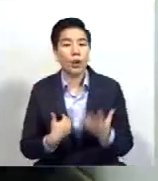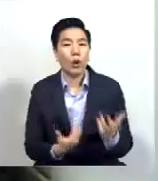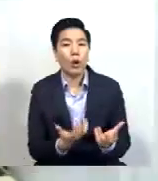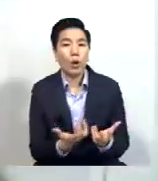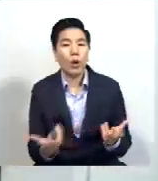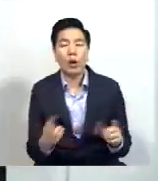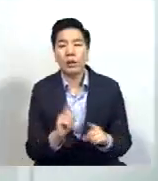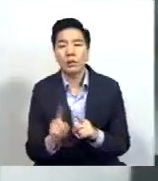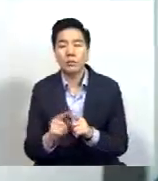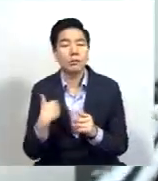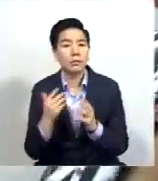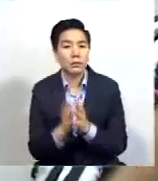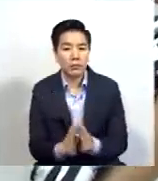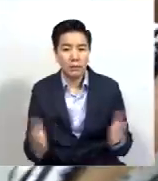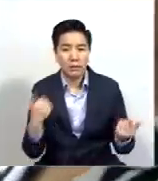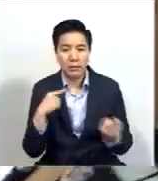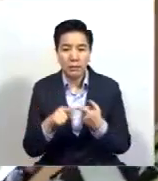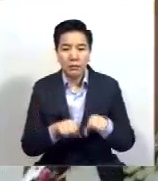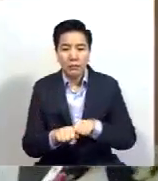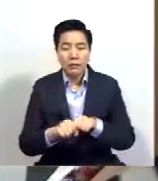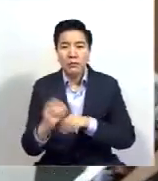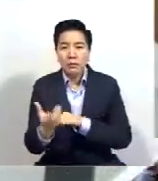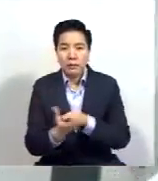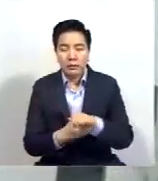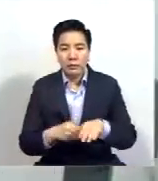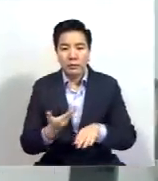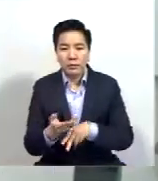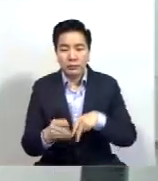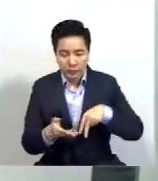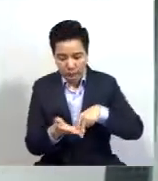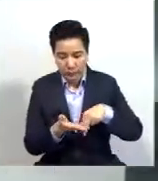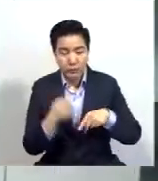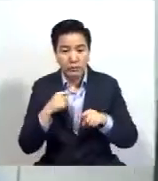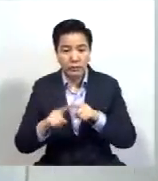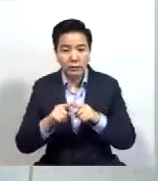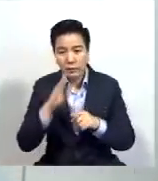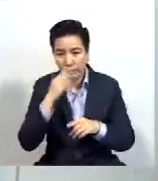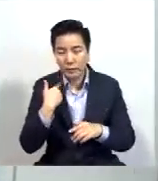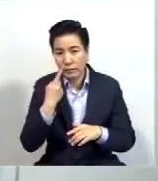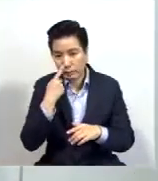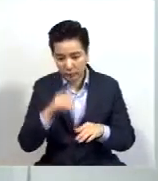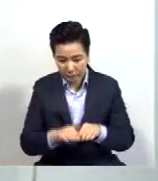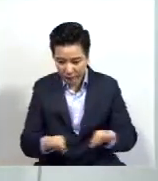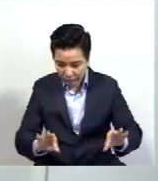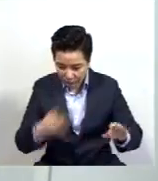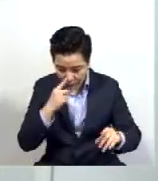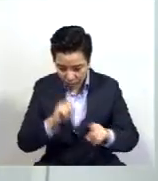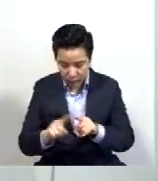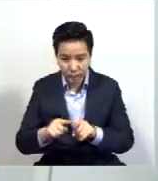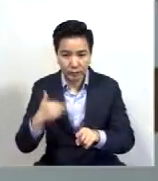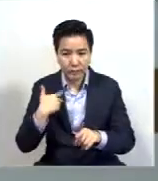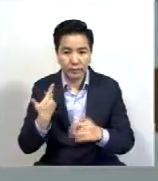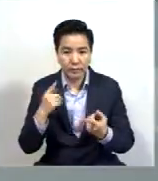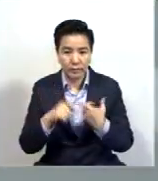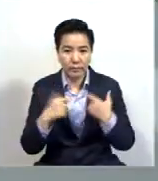างๆมากมายนะครับมีแม้ทั้งรองเท้าบูทที่ต้องใส่ในกรณีที่มีสารคัดหลั่งอยู่บนพื้นนะครับอันนี้เป็น